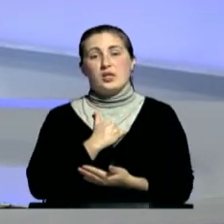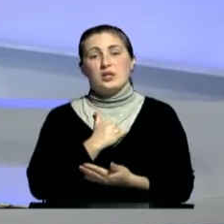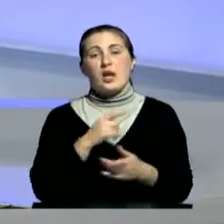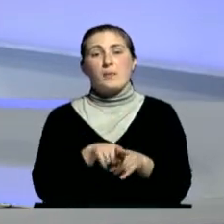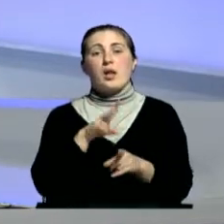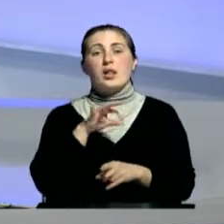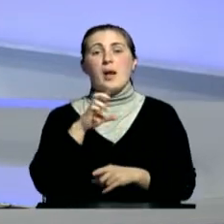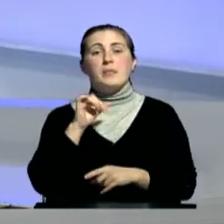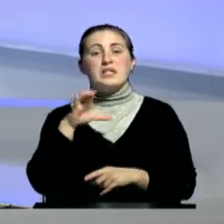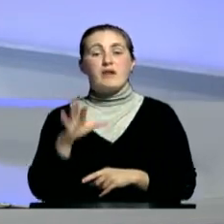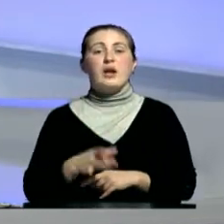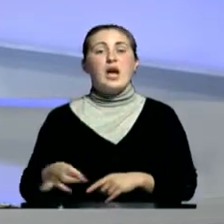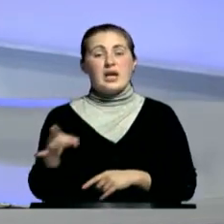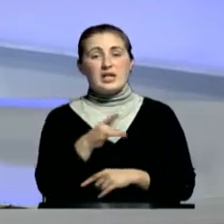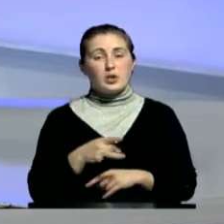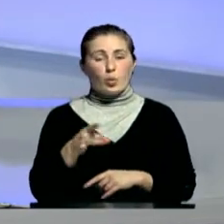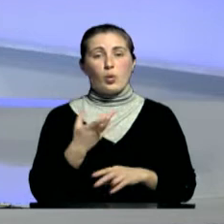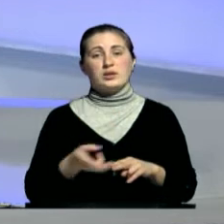лоббистов региона, это